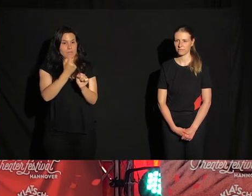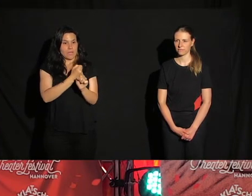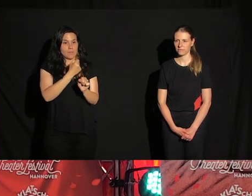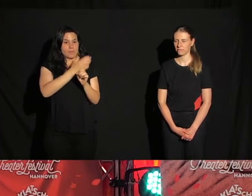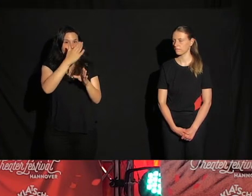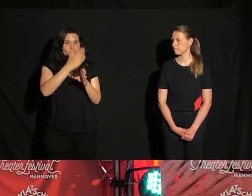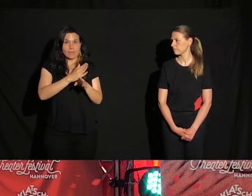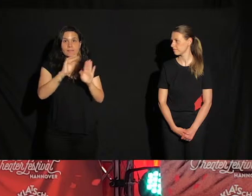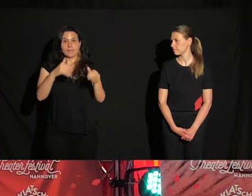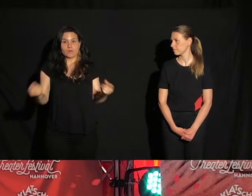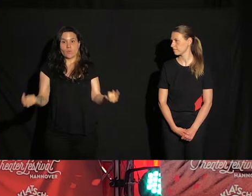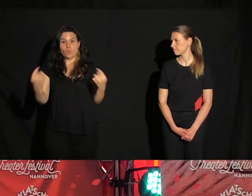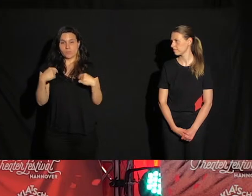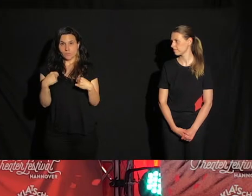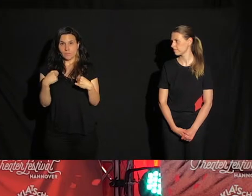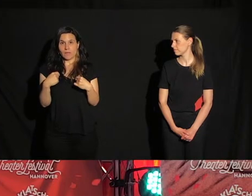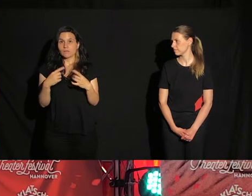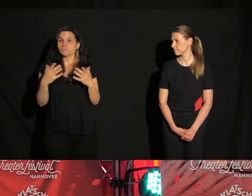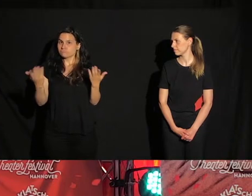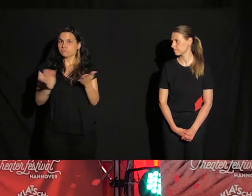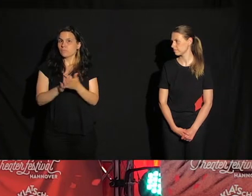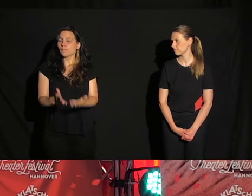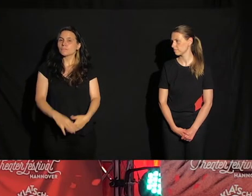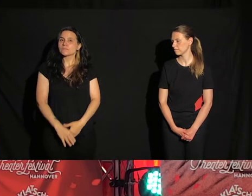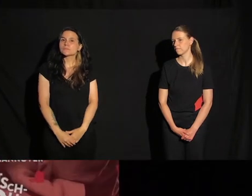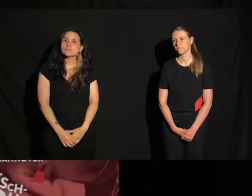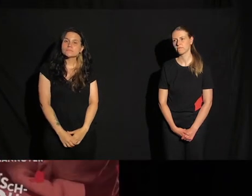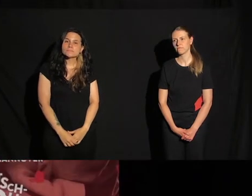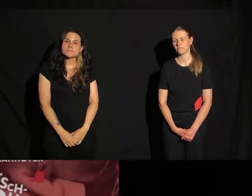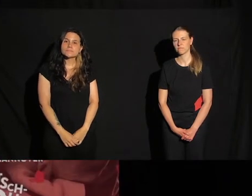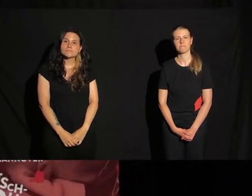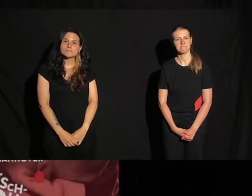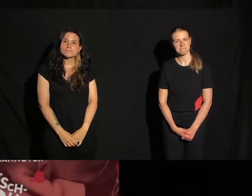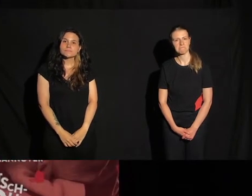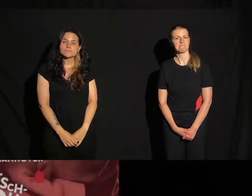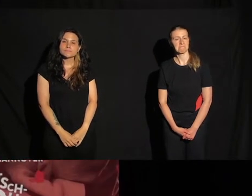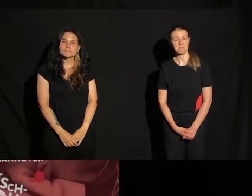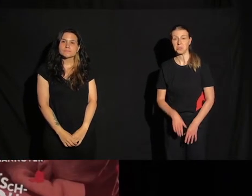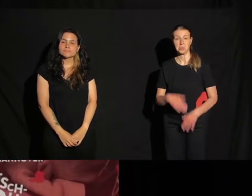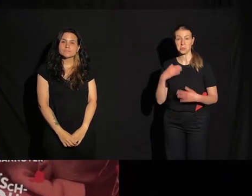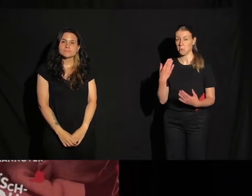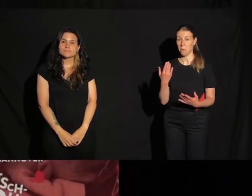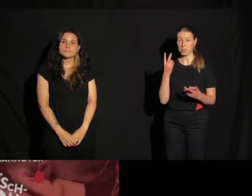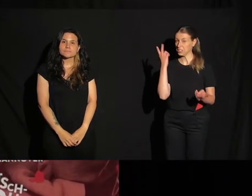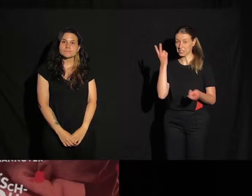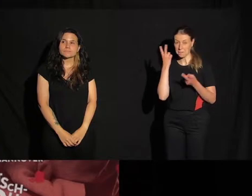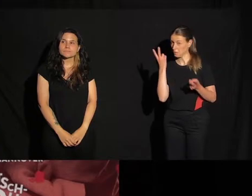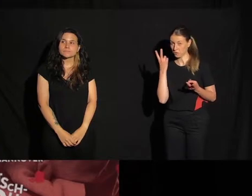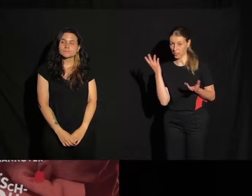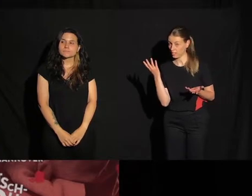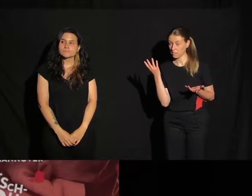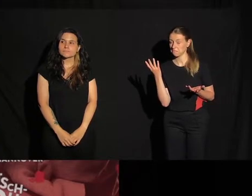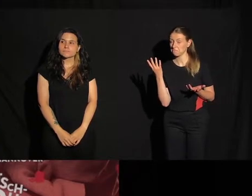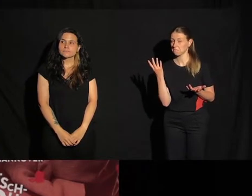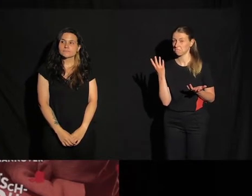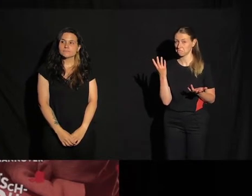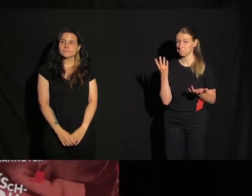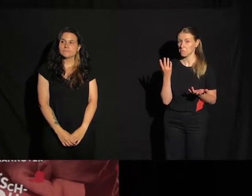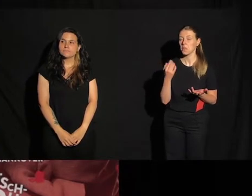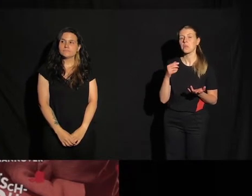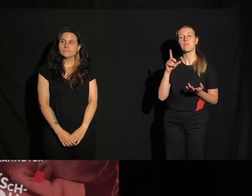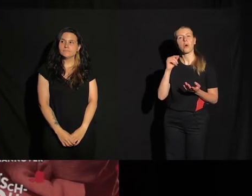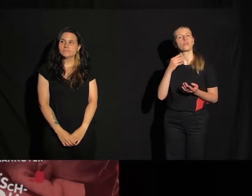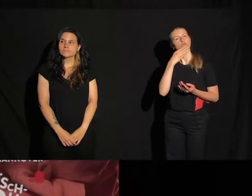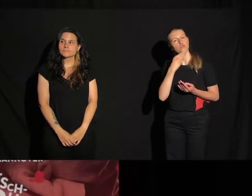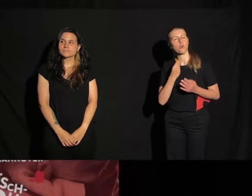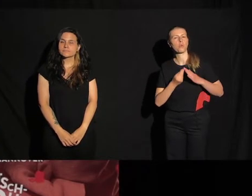zu mir. So, und das funktioniert. Ja, also das ist ja auch nicht selbstverständlich, also das unterstützt ja wirklich sehr gut.